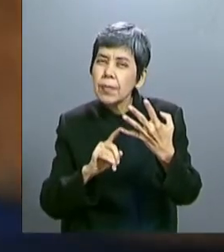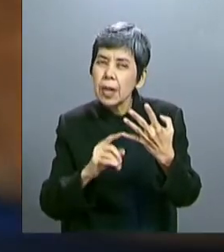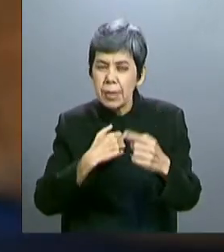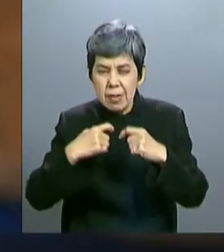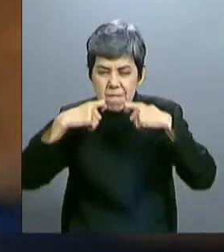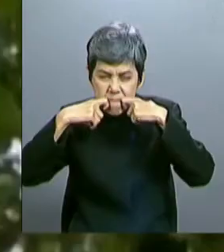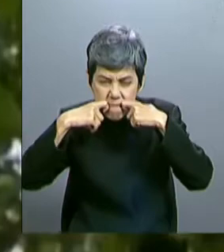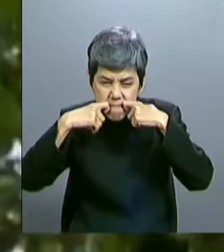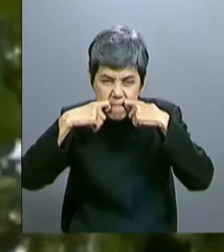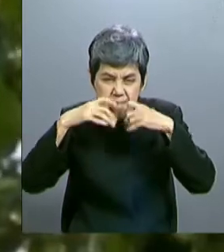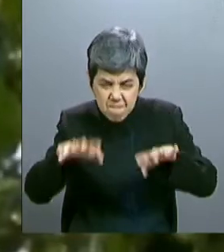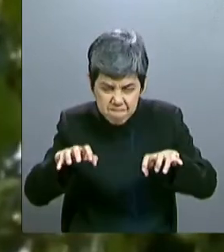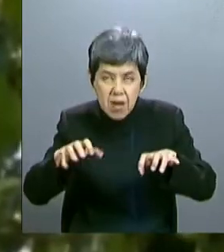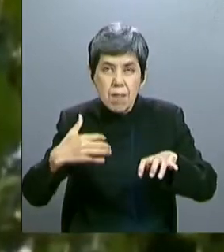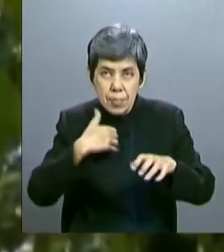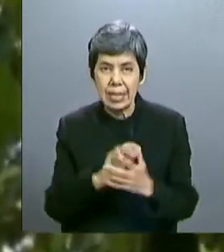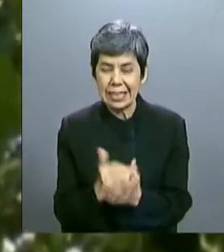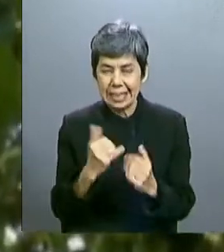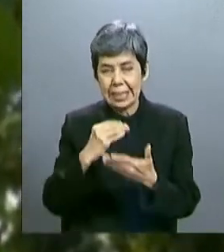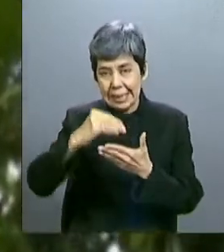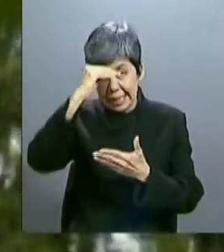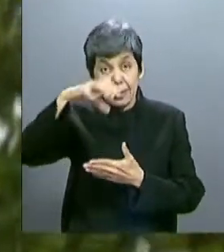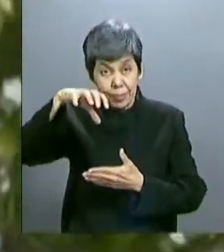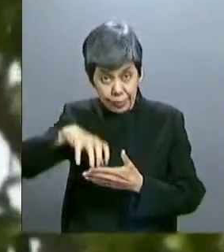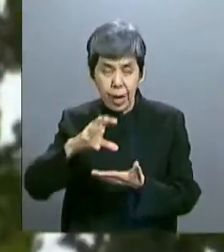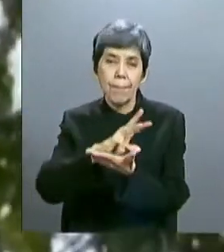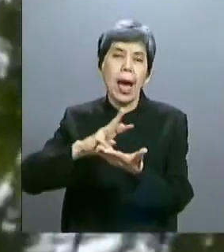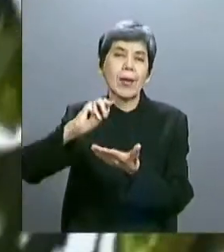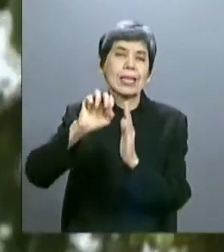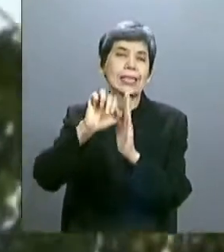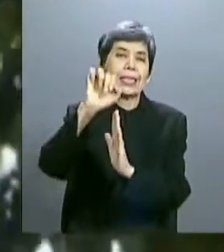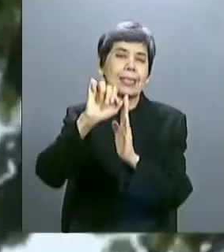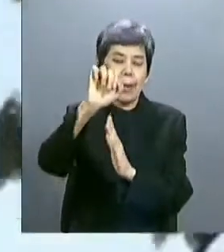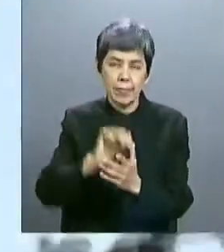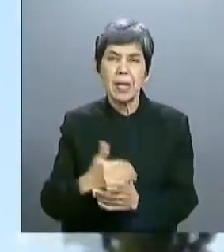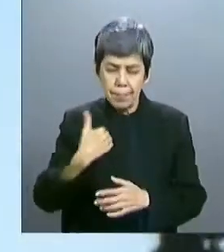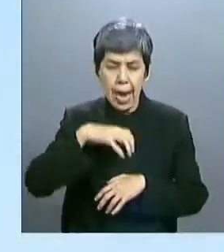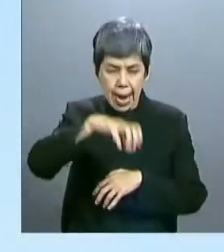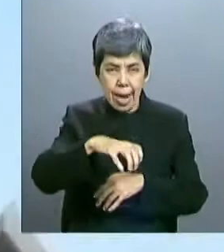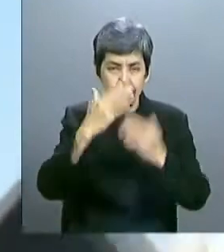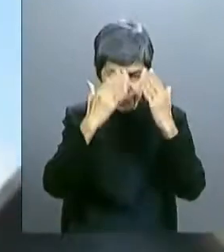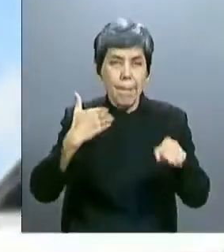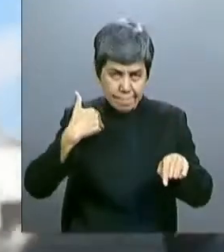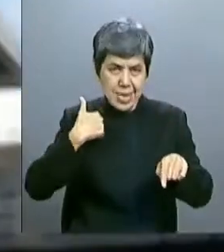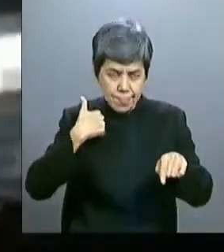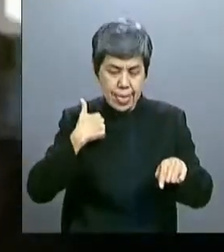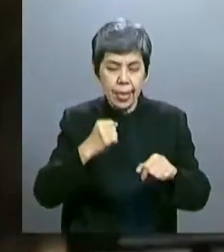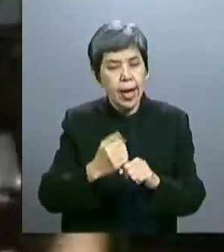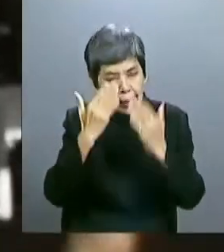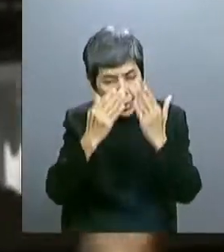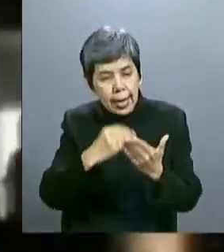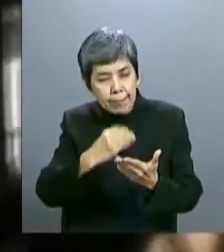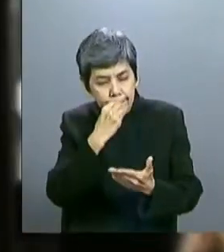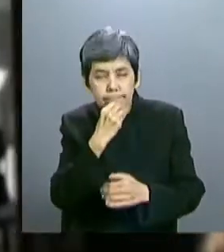วหรือมีกรงเล็บค ่ ะ ในสถานศึกษาอย่างมหาวิทยาลัยเชียงใหม่ก็มีร้านอาหารฮาลาลรองรับนักศึกษามุสลิม